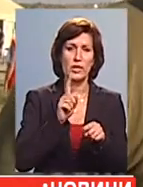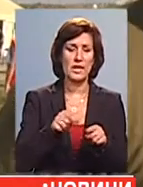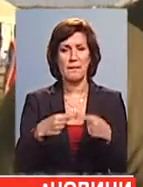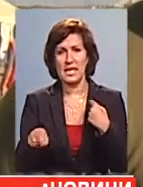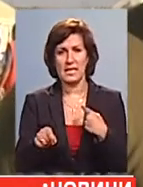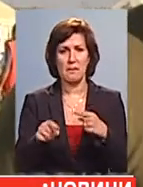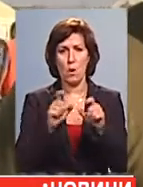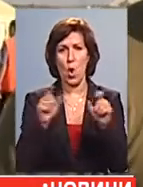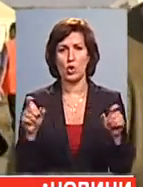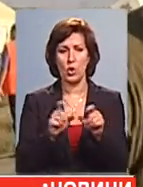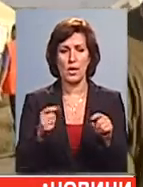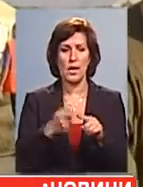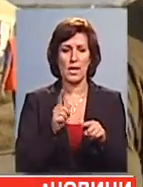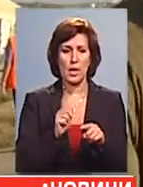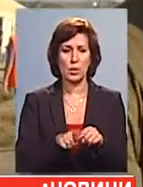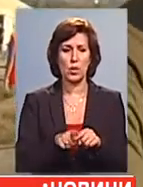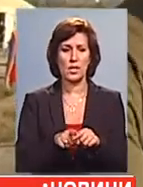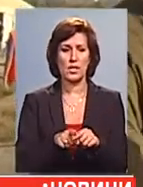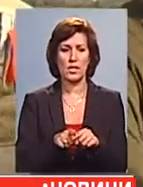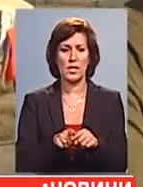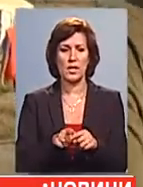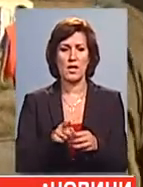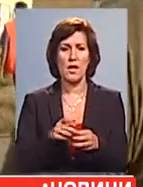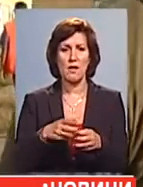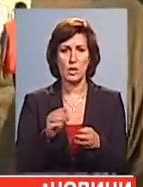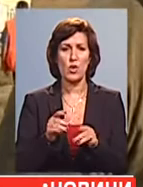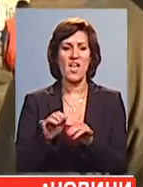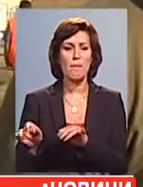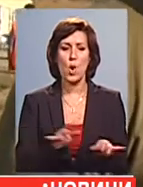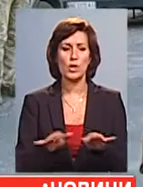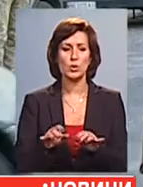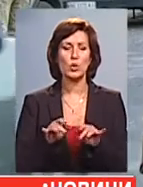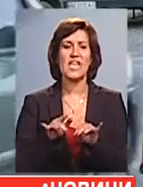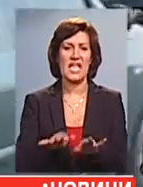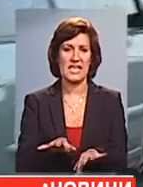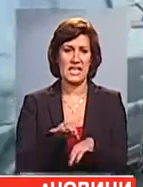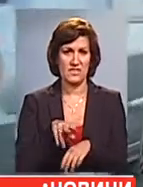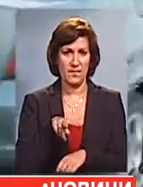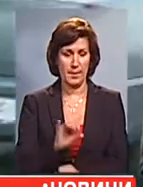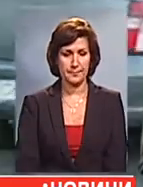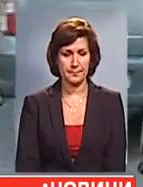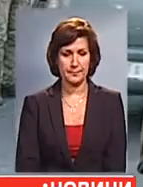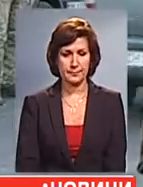иным конторам, которые вели брокерскую в том числе деятельность.